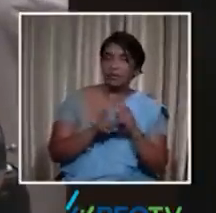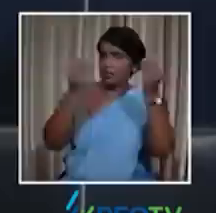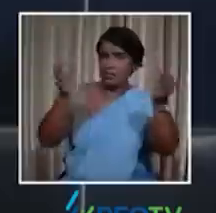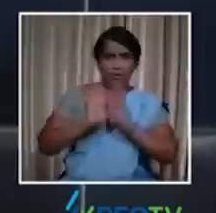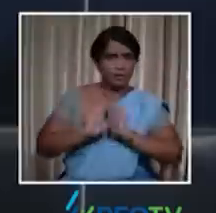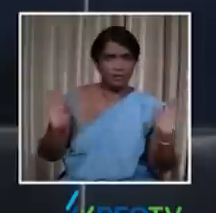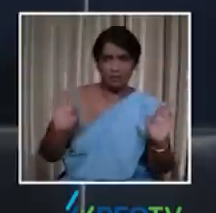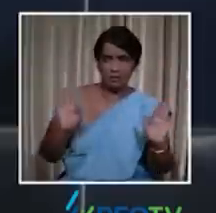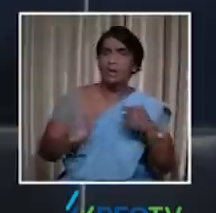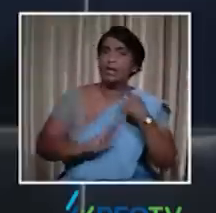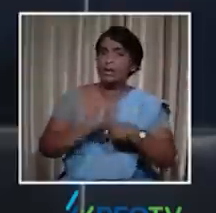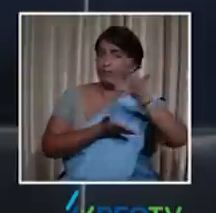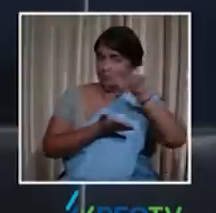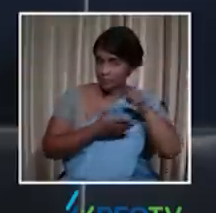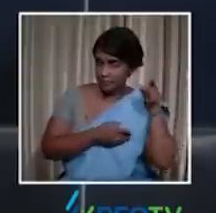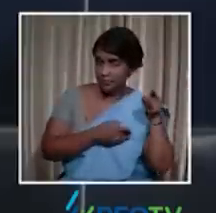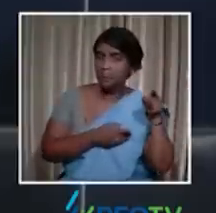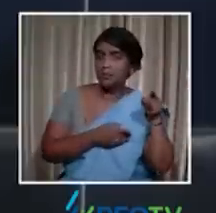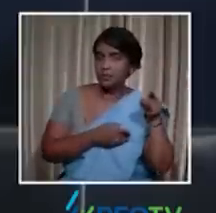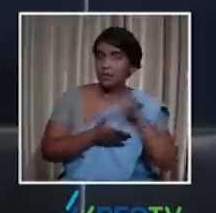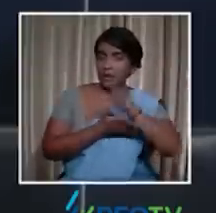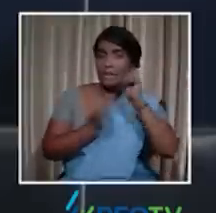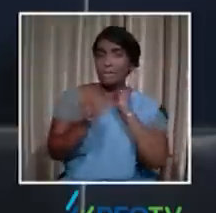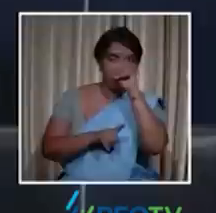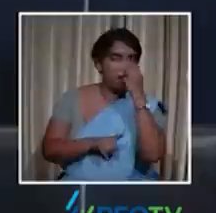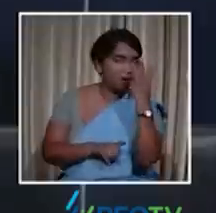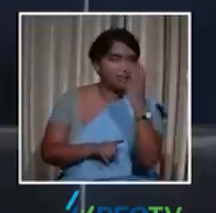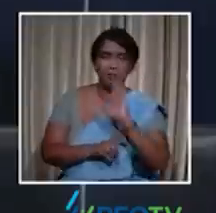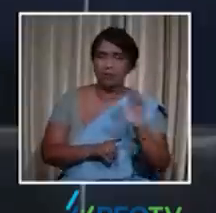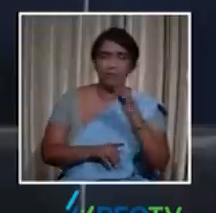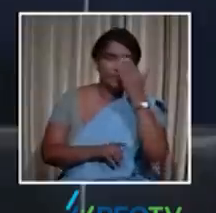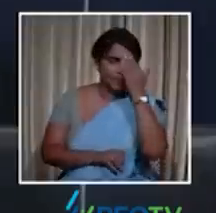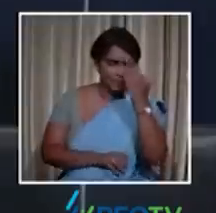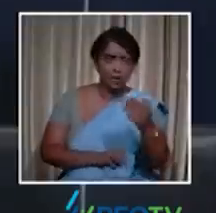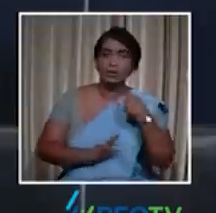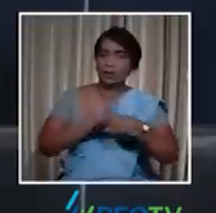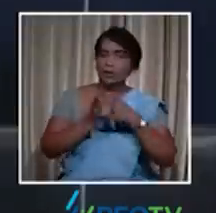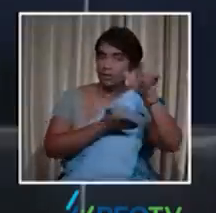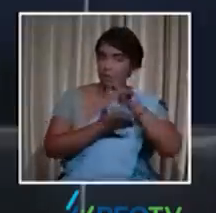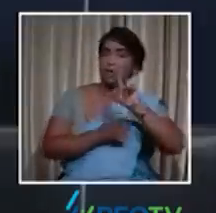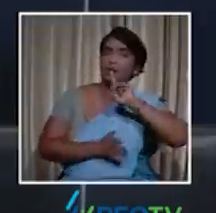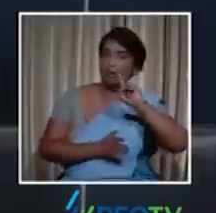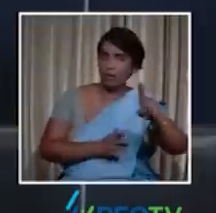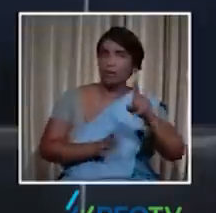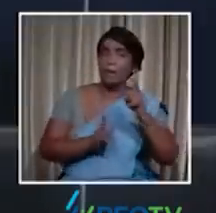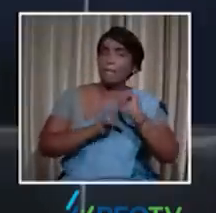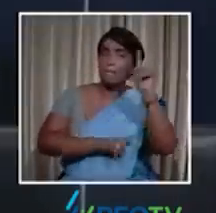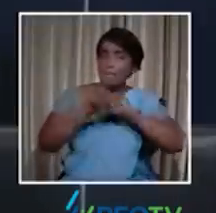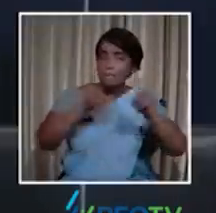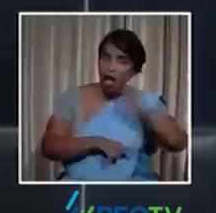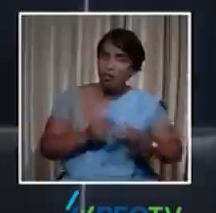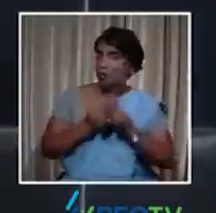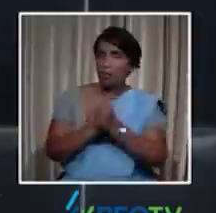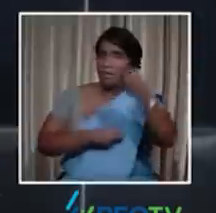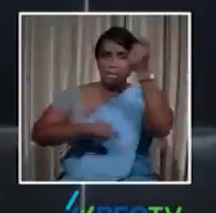ඉන්න එපා. ශ්‍රී ලංකන් ගුවන් සේවයෙන් එයාබස් 25ක් ගත්තා. කරුණාකරලා ශ්‍රී ලංකන් සේවයට කියන්න පාර්ලිමේන්තුවෙන් අනුමැතිය